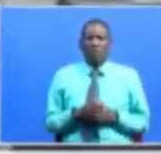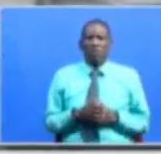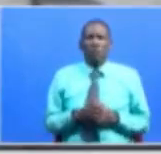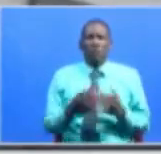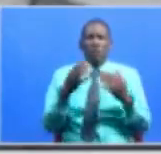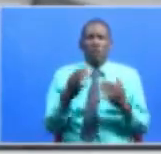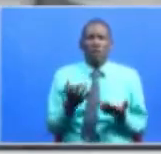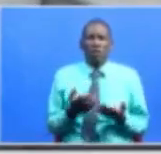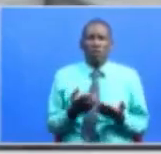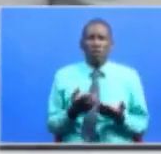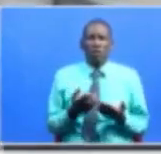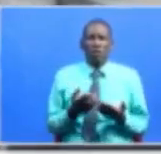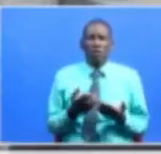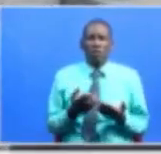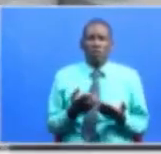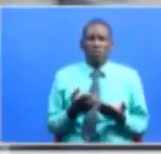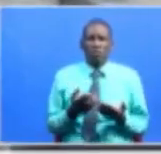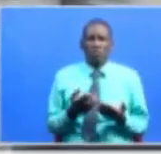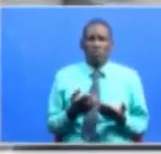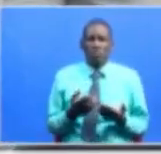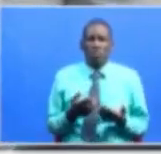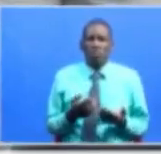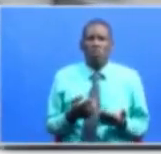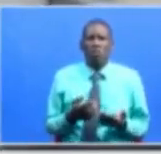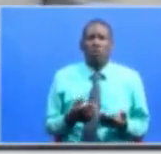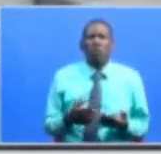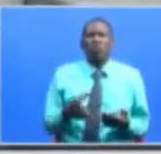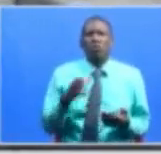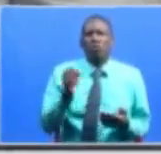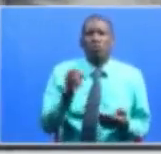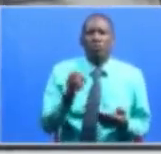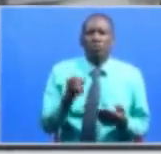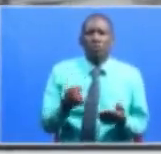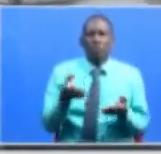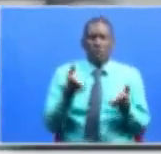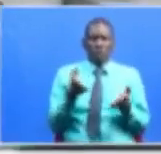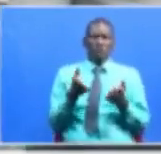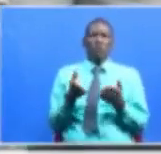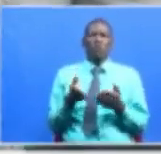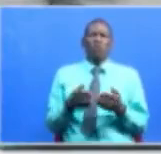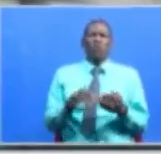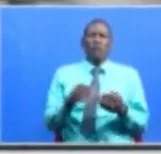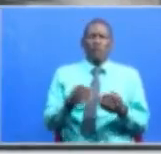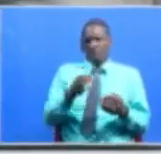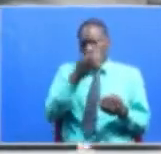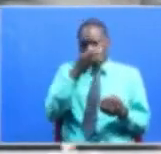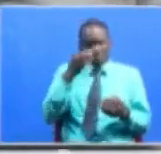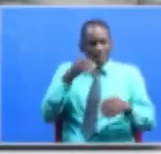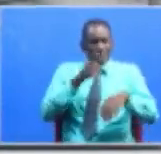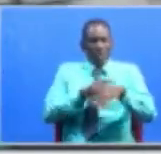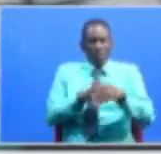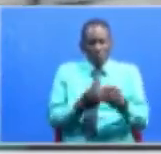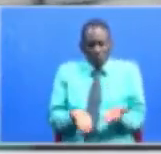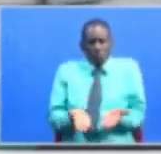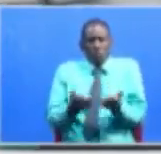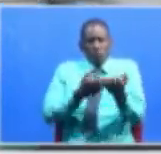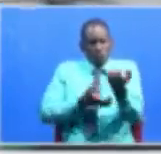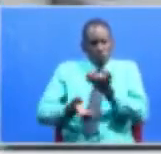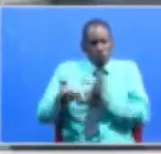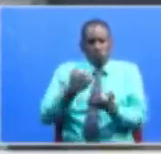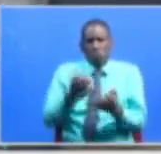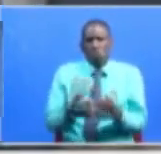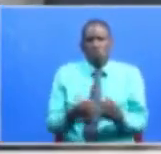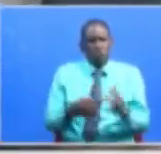na wale wataalamu ambao tulikuwa nao katika serikali ya Kibaki. Ni tuendeshe uchumi. Najua namna ya